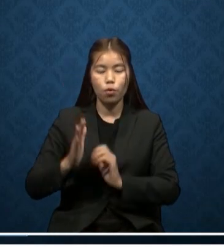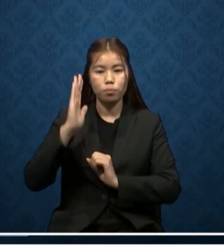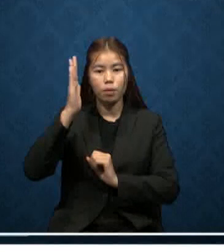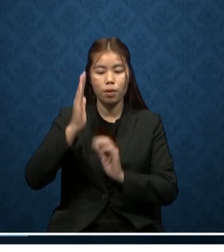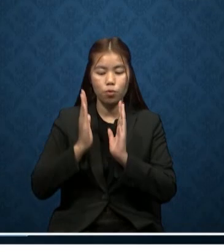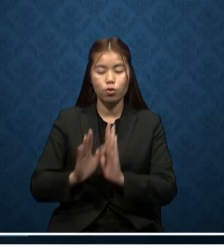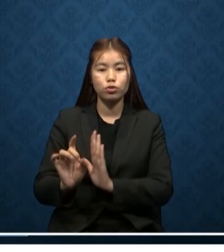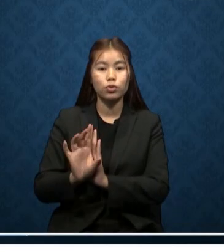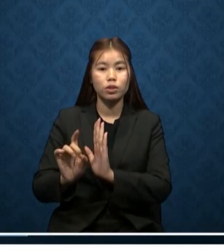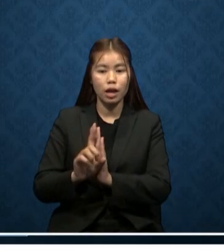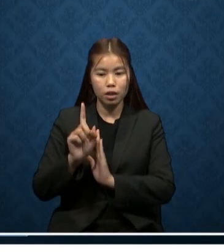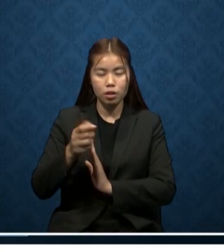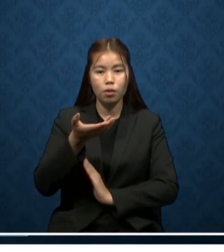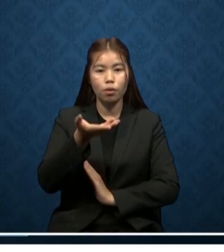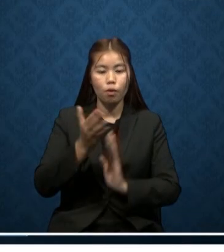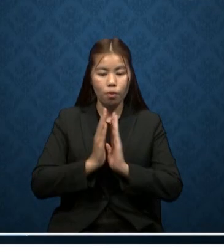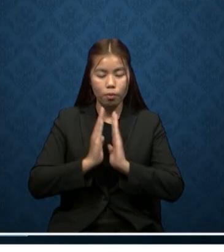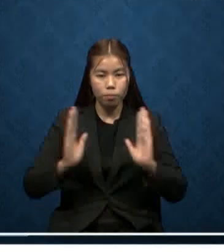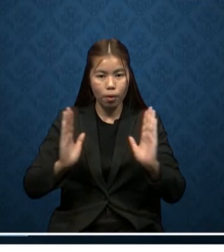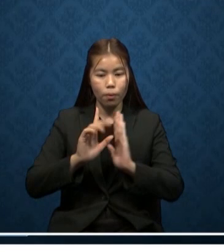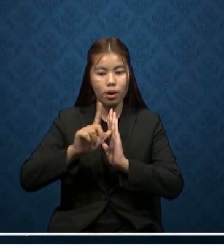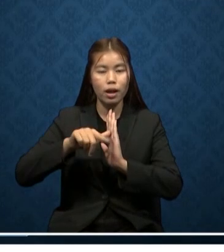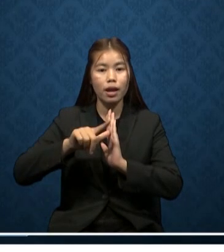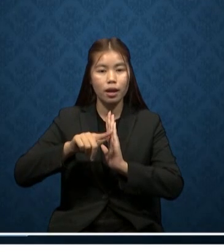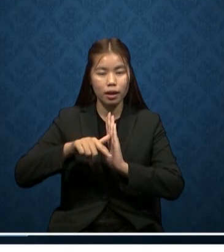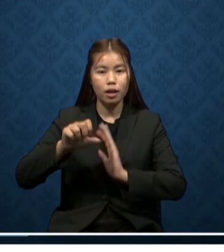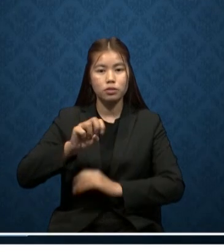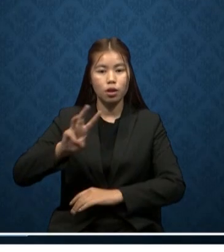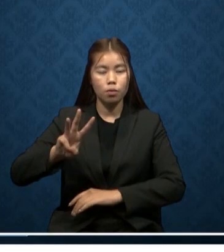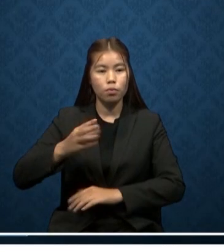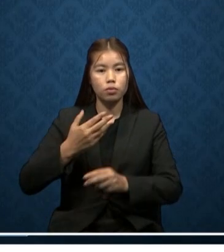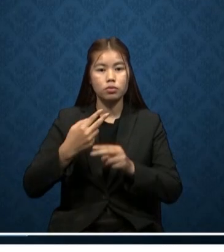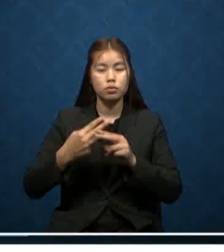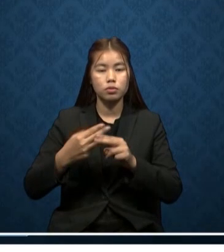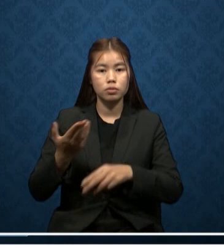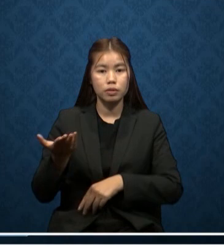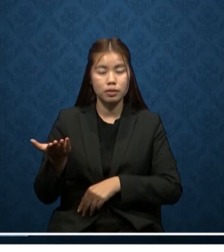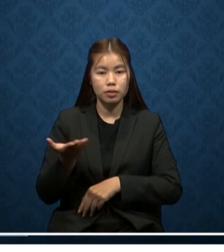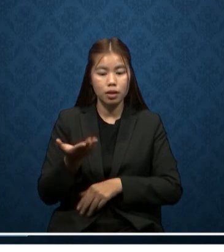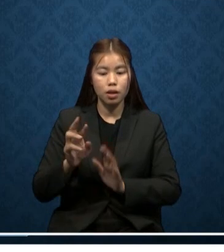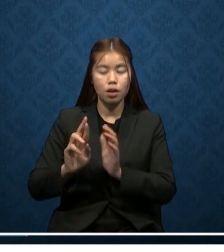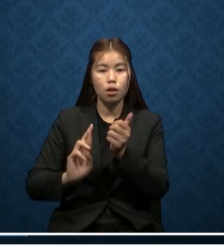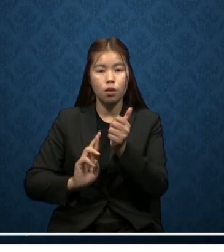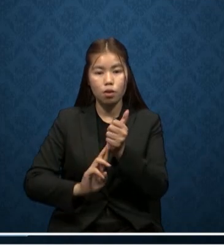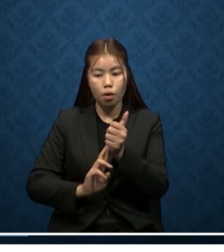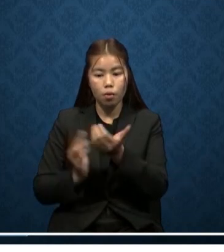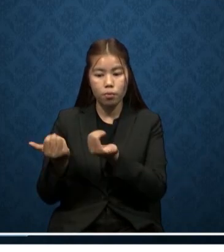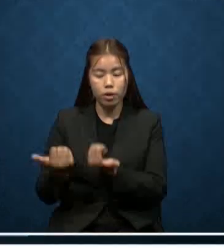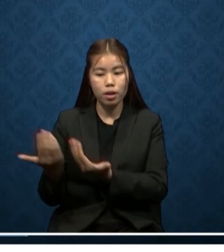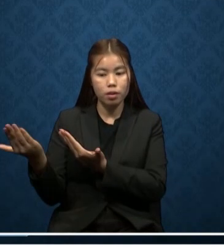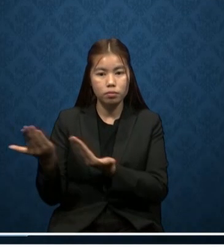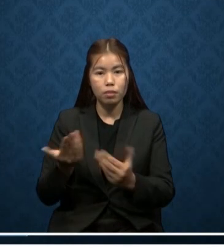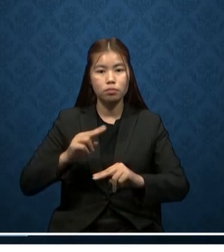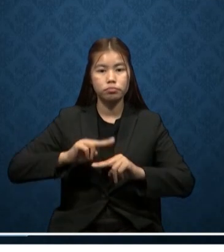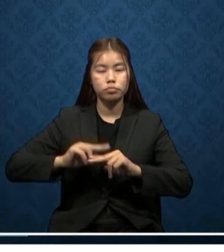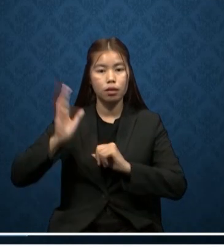ต้องขอขอบพระคุณท่านเลขาธิการสภาพัฒธนาเศรษฐกิจและสังคมแห่งชาติและท่านรองซึ่งมาอยู่ในที่นี้ด้วย